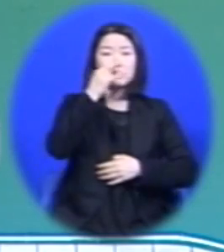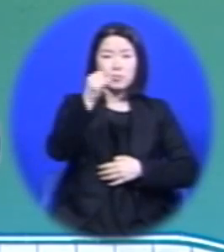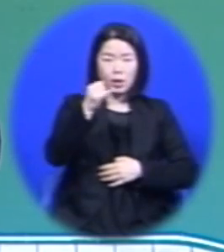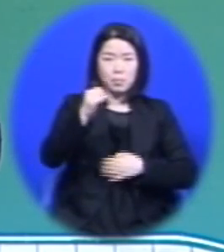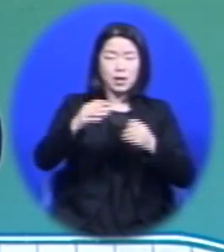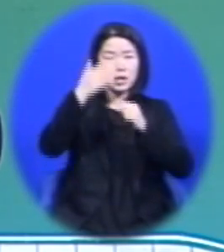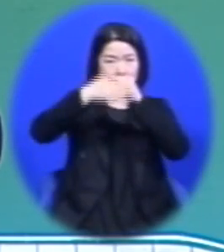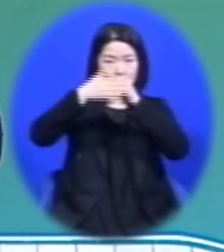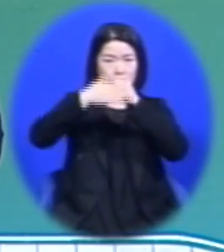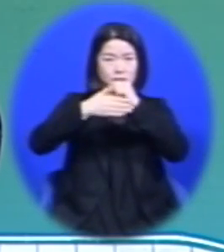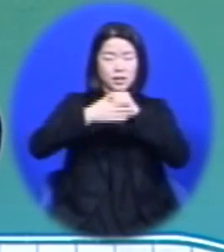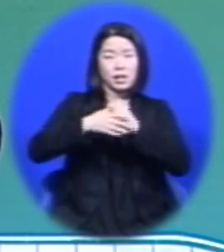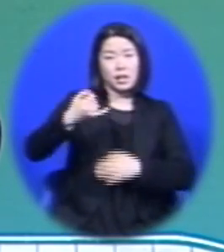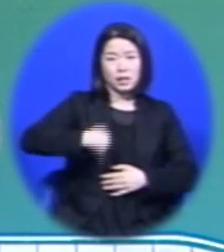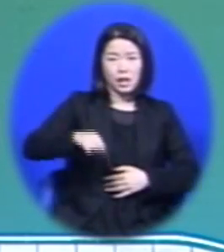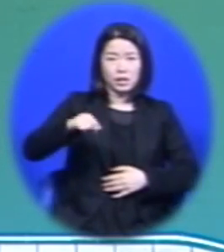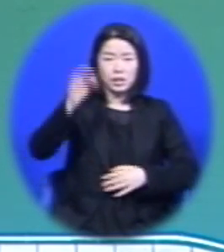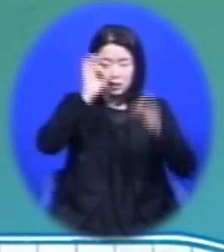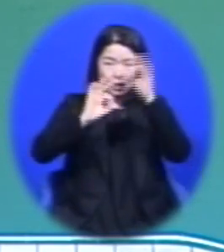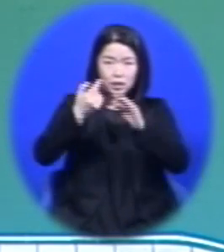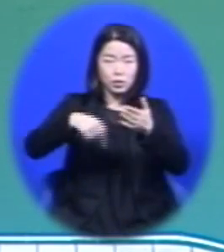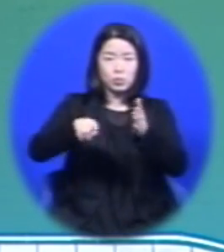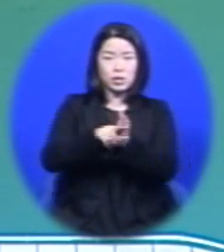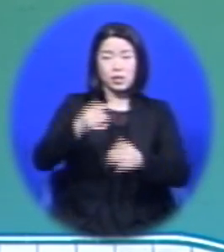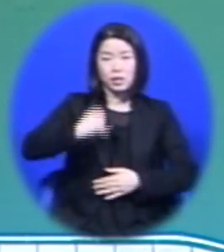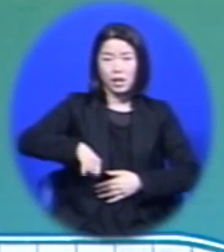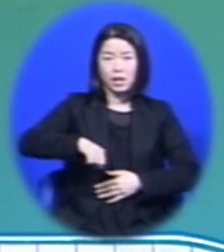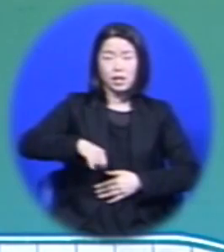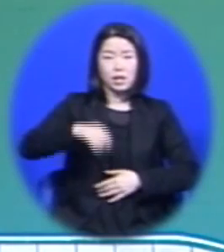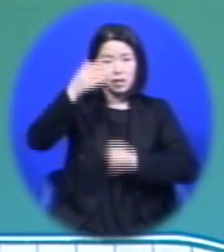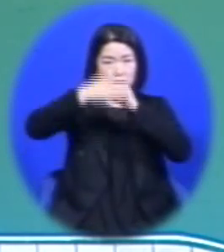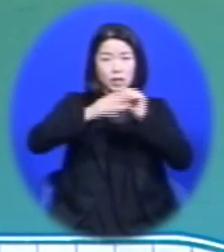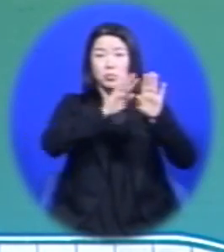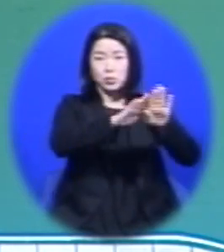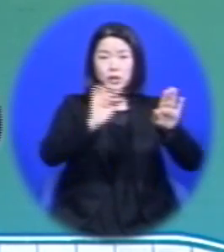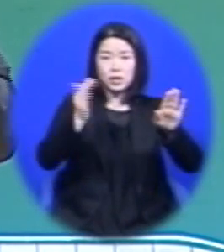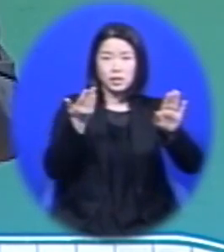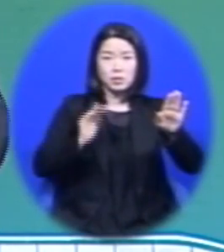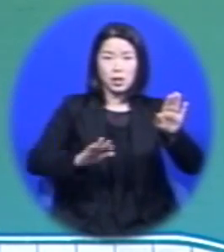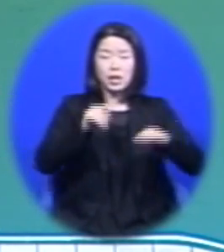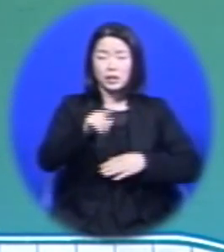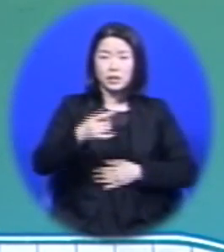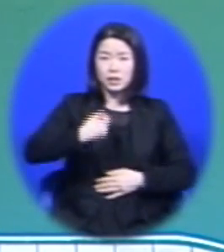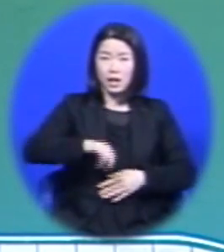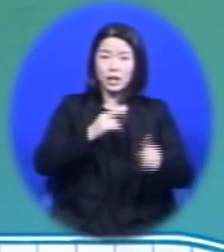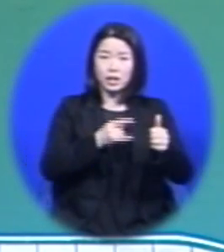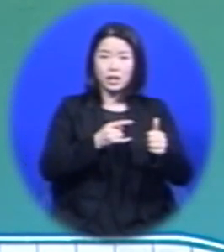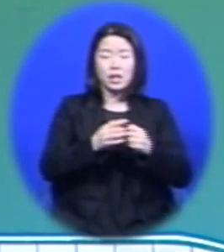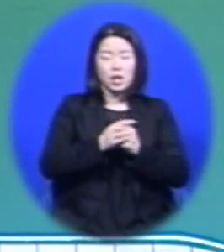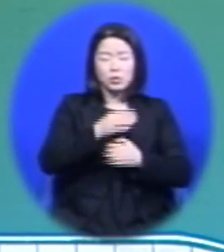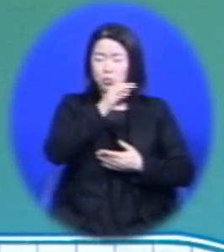엄마의 사진, 딸을 찾기 위해서 딸의 사진을 붙여야 하는데 그 딸에게 조금이라도